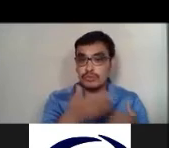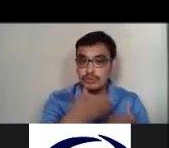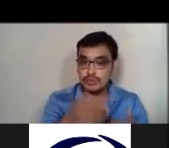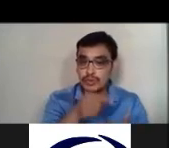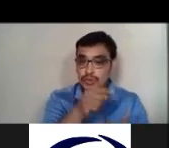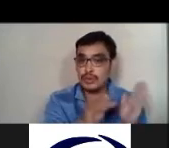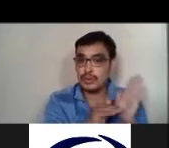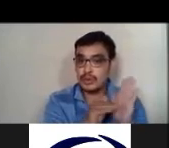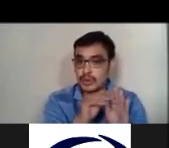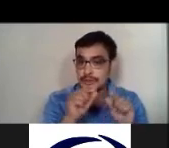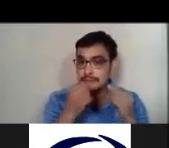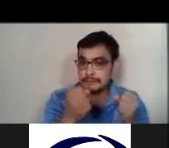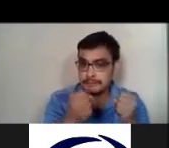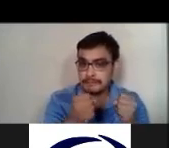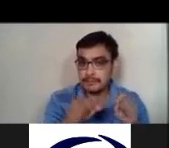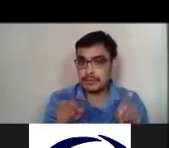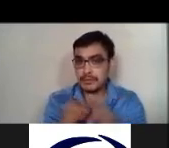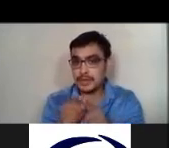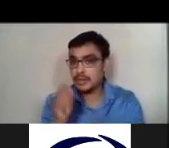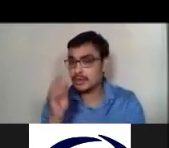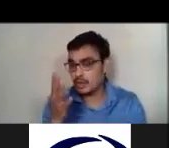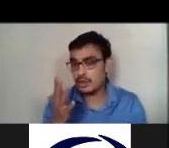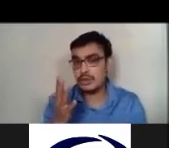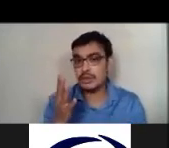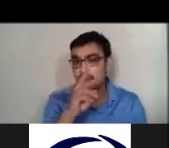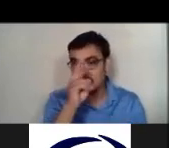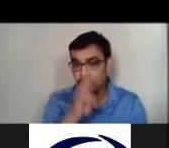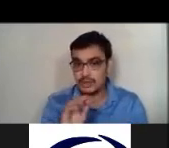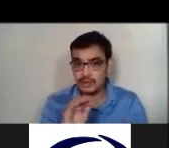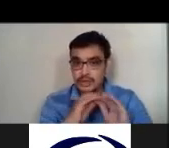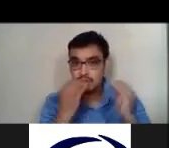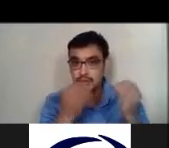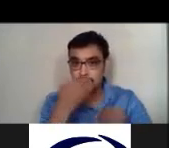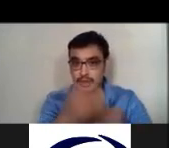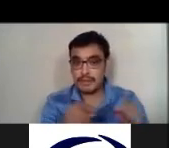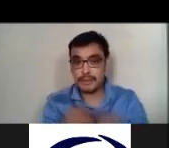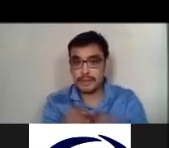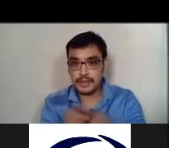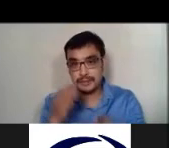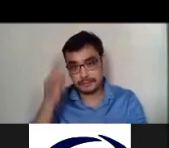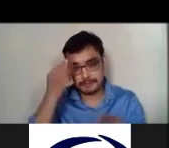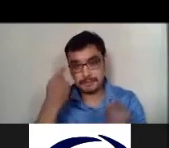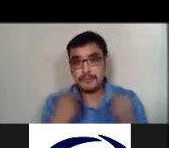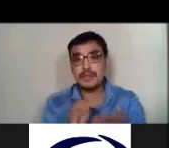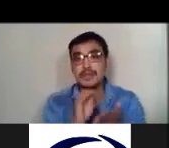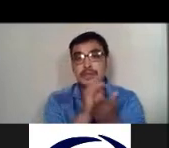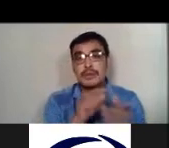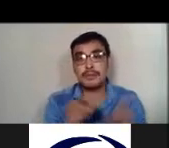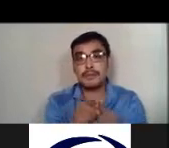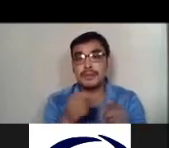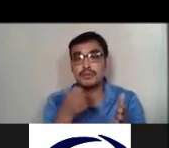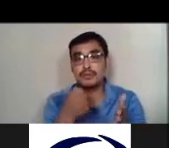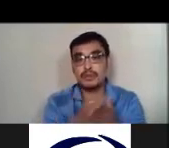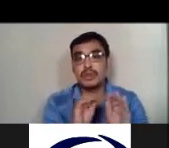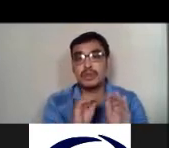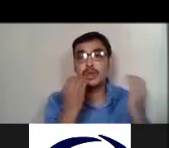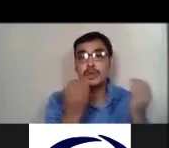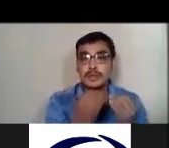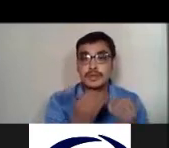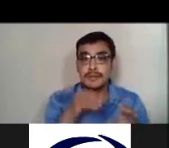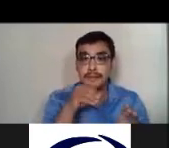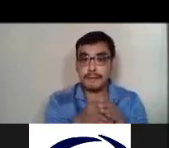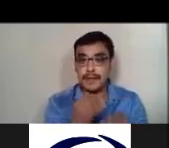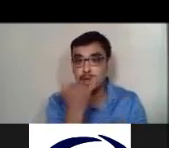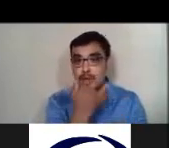क्यापासिटीहरू पनि नभएको र कम्युनिटीसम्म मेन्टल हेल्थ सर्भिस पनि नभएको भएर कम्युनिटी लेभलमा भएको लैङ्गिक हिंसा